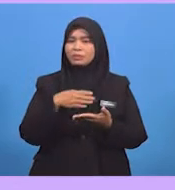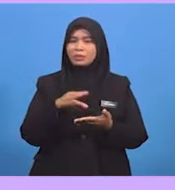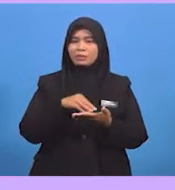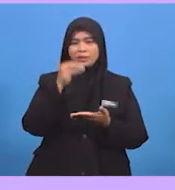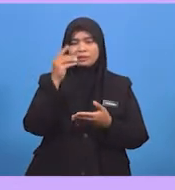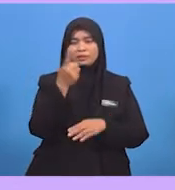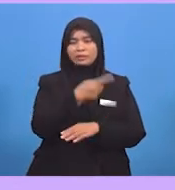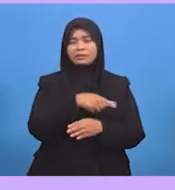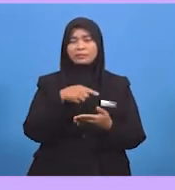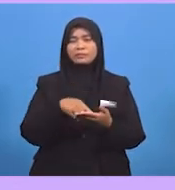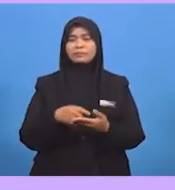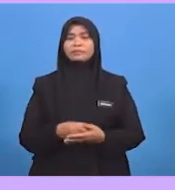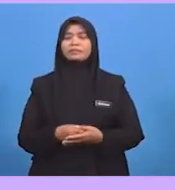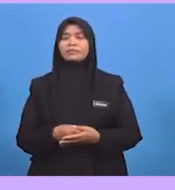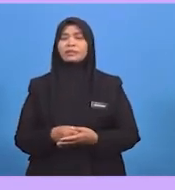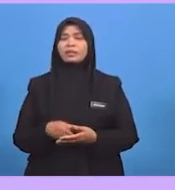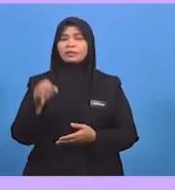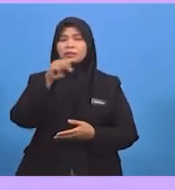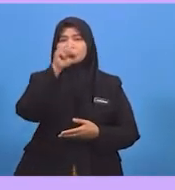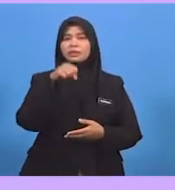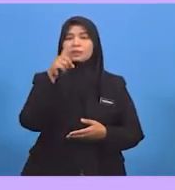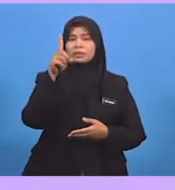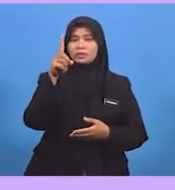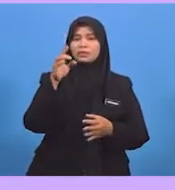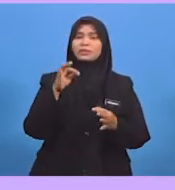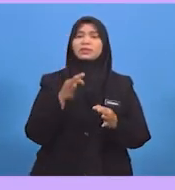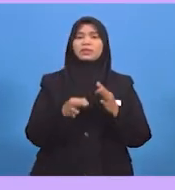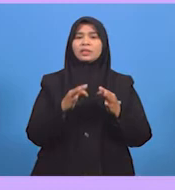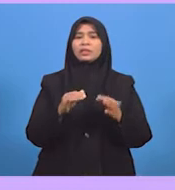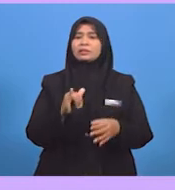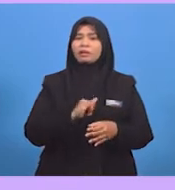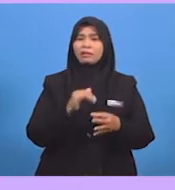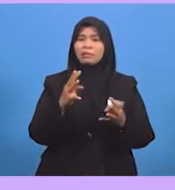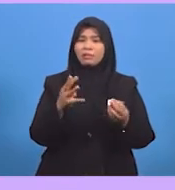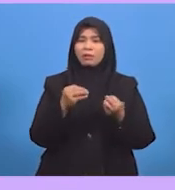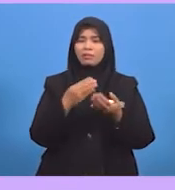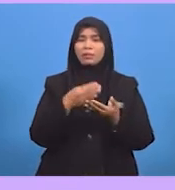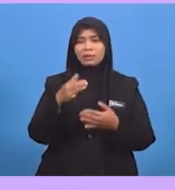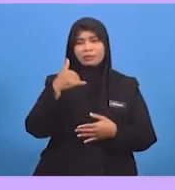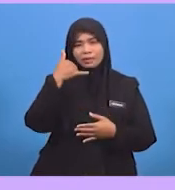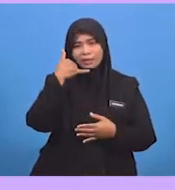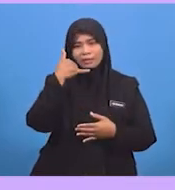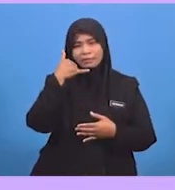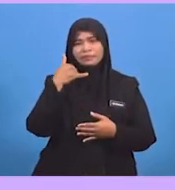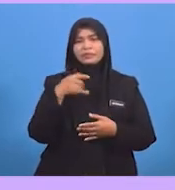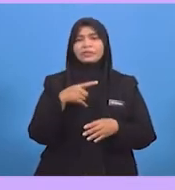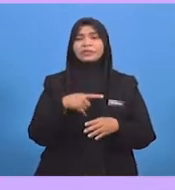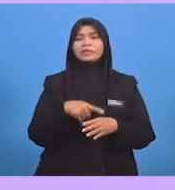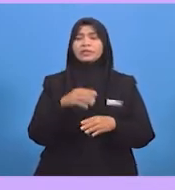ini. Soalan 1. Sekiranya saya ingin membeli telefon bimbit bernilai